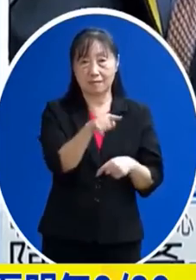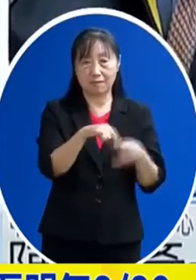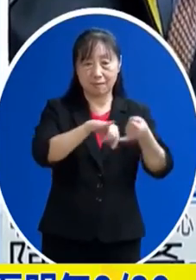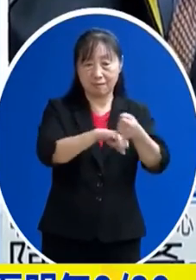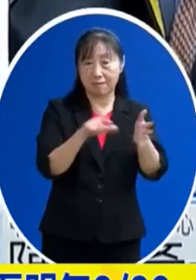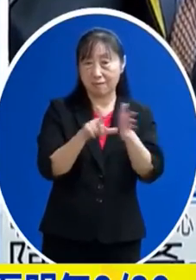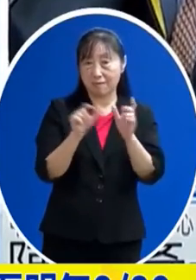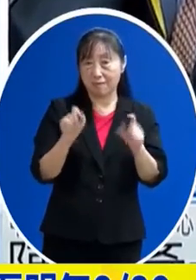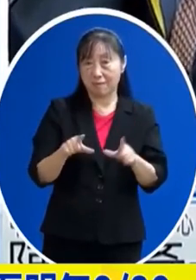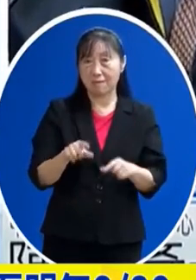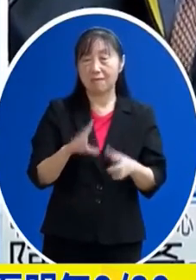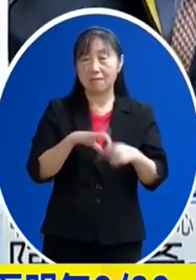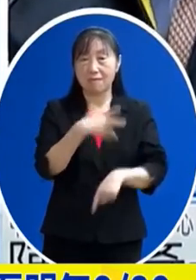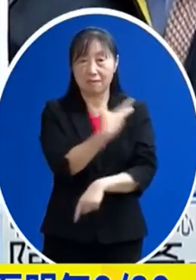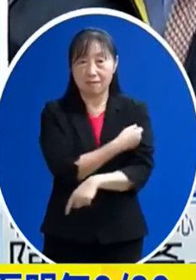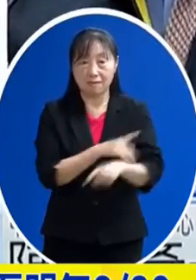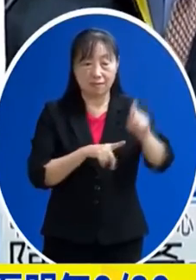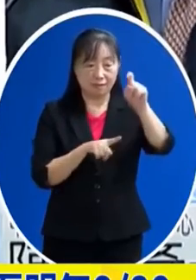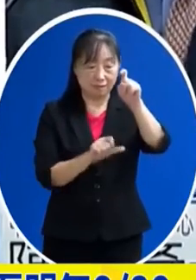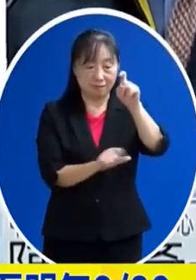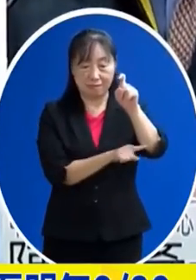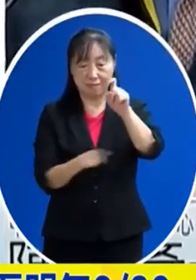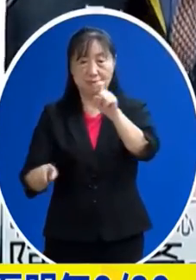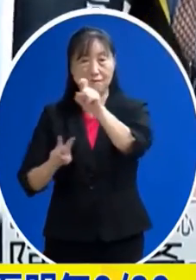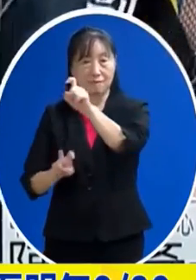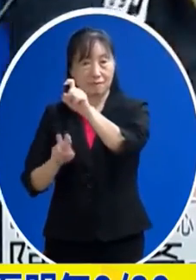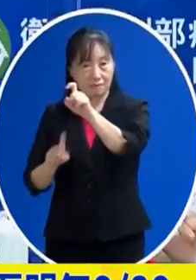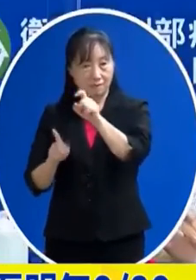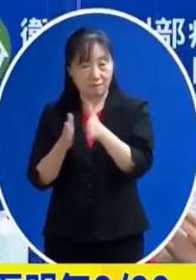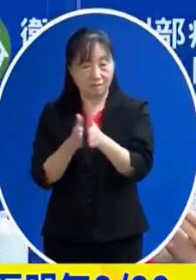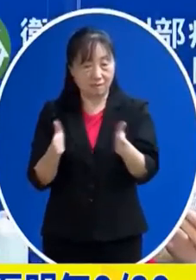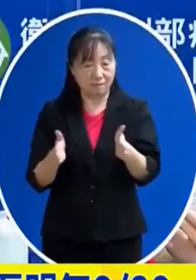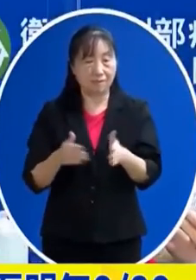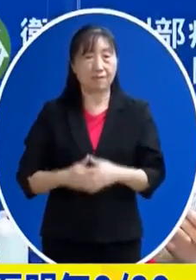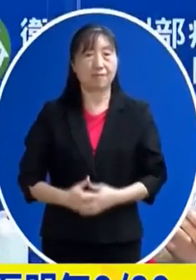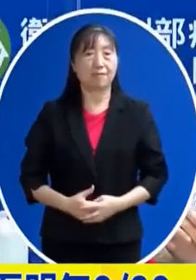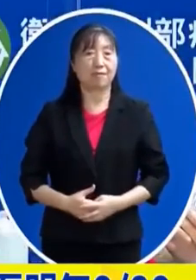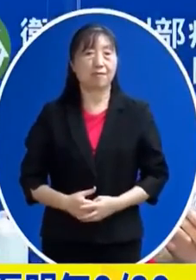意。那施打的时间是10月15号到10月21号。